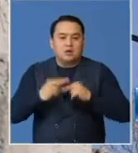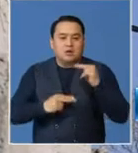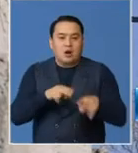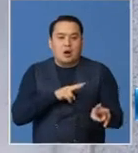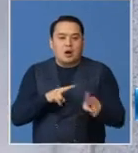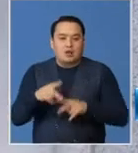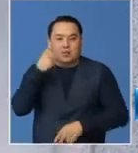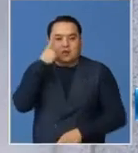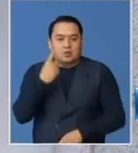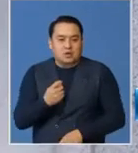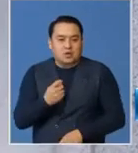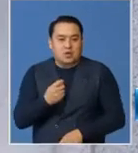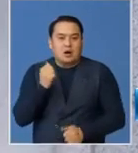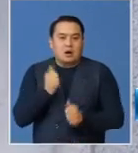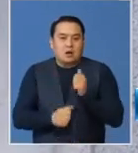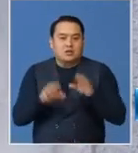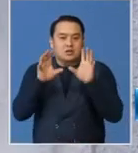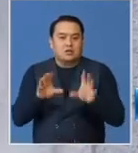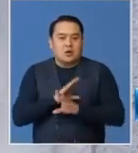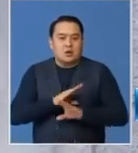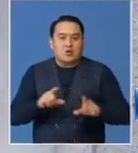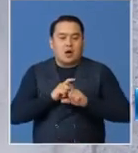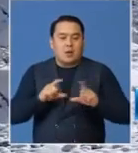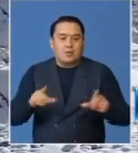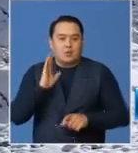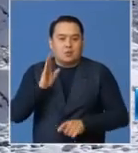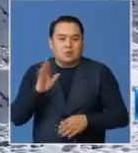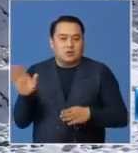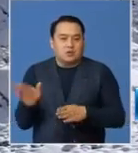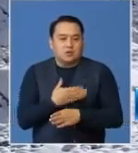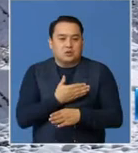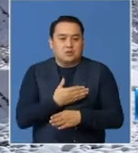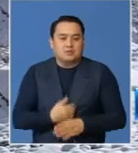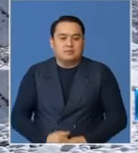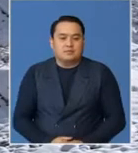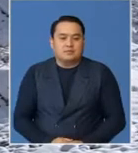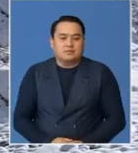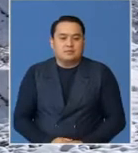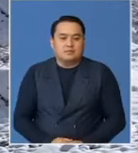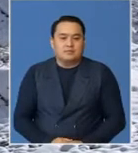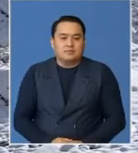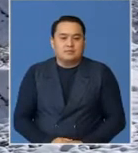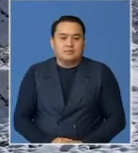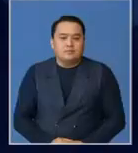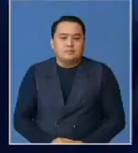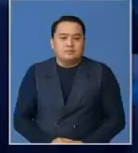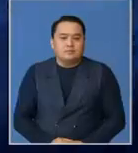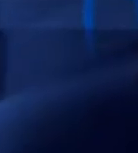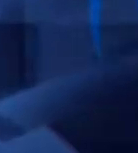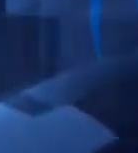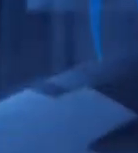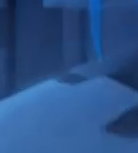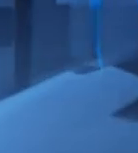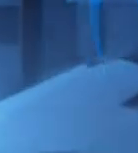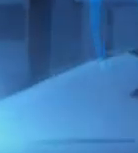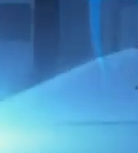контроля предупреждают, каждый незаконно построенный объект будет ликвидирован согласно всем нормам законодательства. Азат Жумаханов,